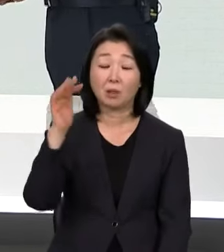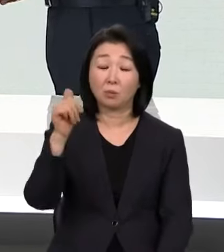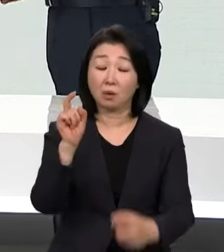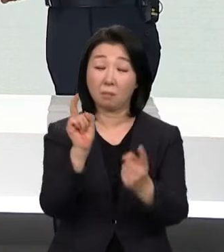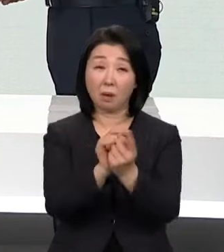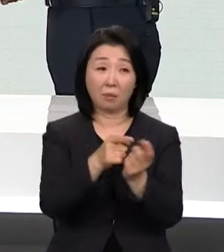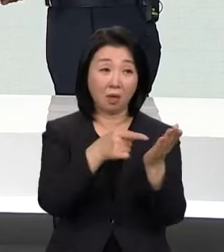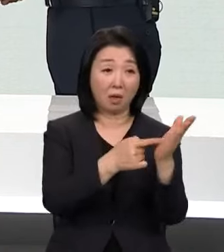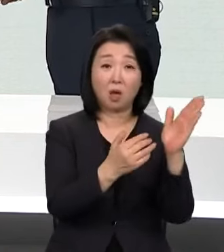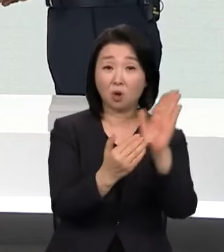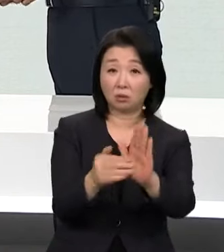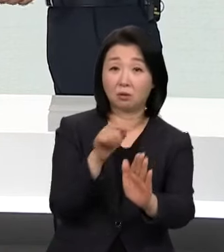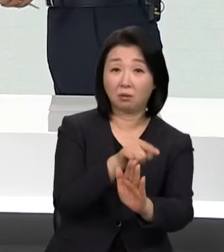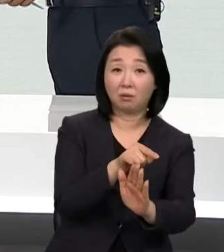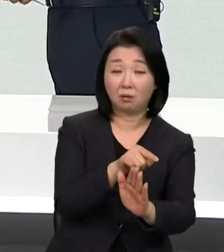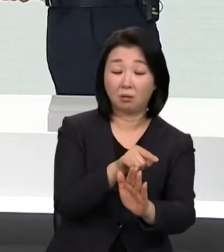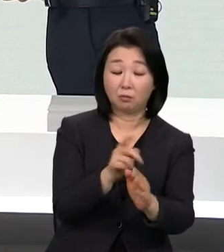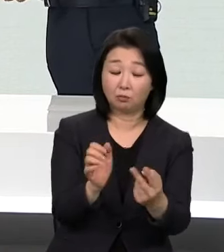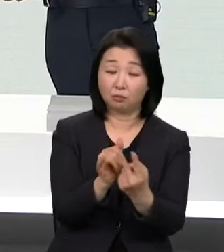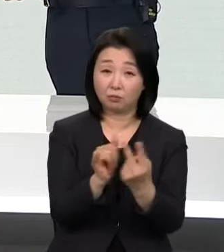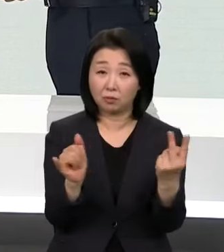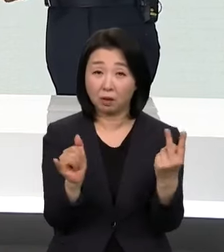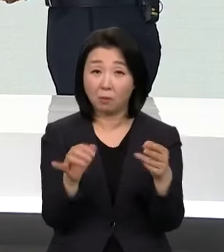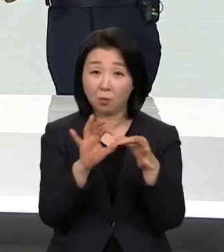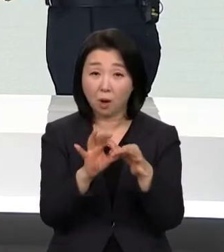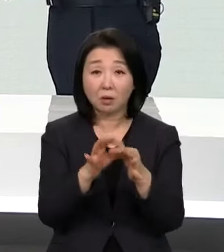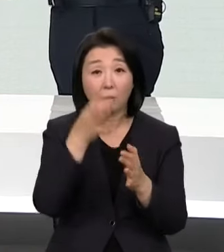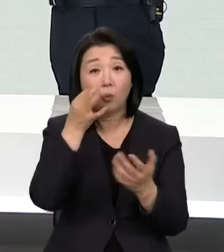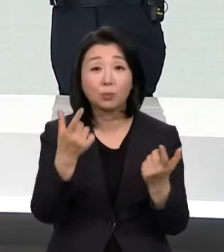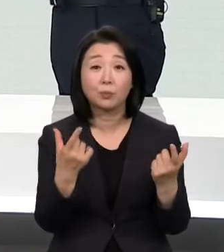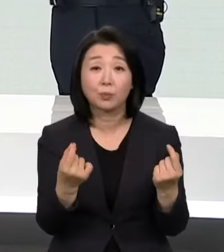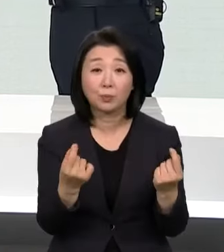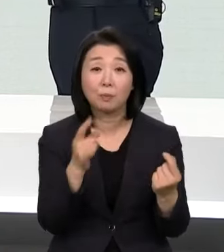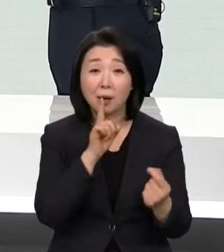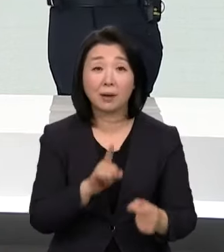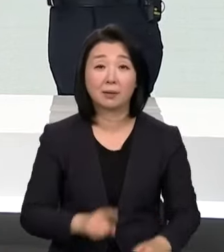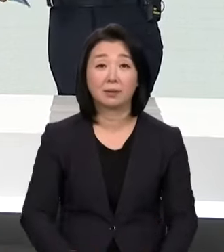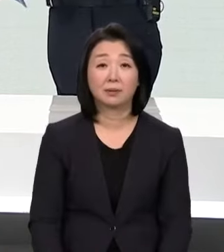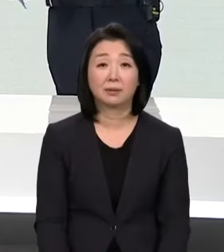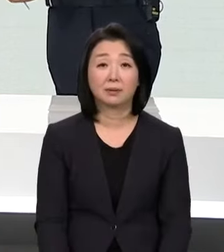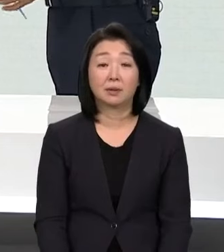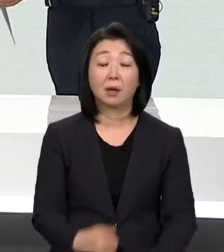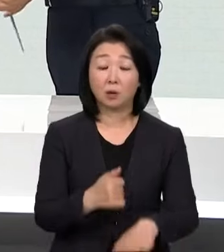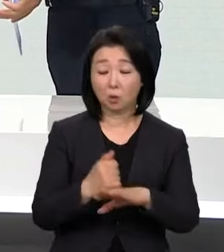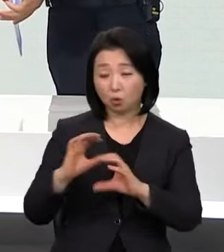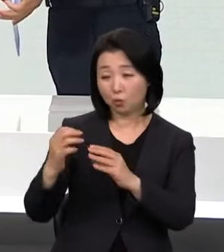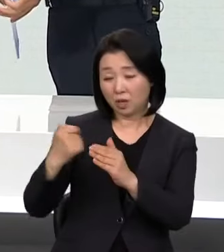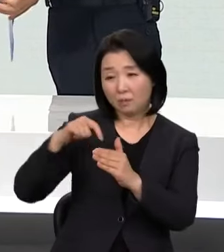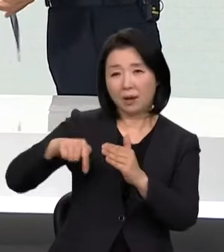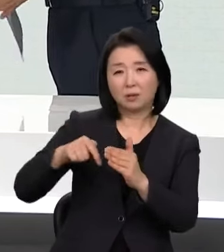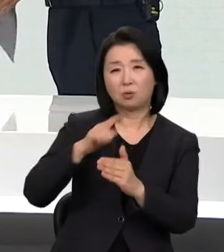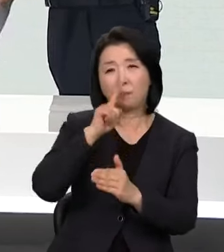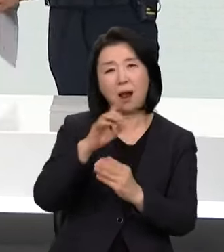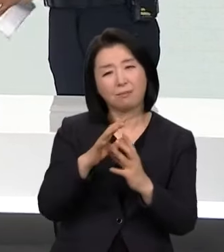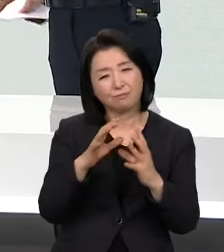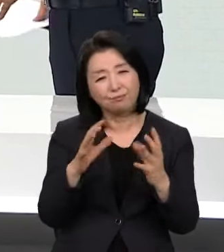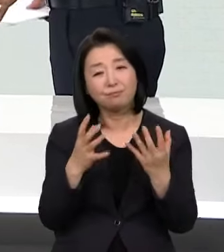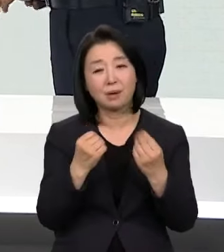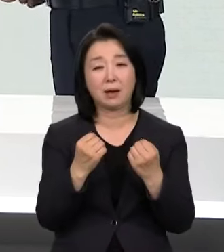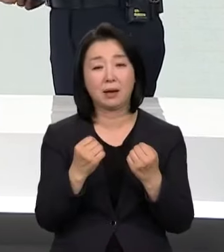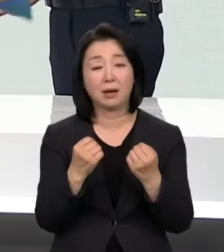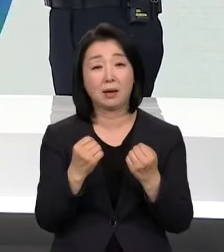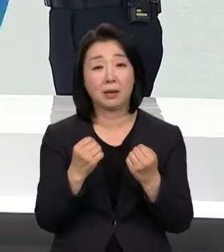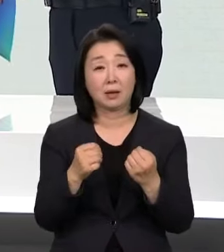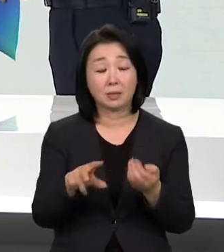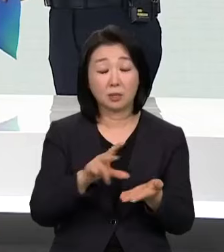필요해라푼젤 그랬다 이게 뭐 두 사람의 지금 관계를 보여주는 거다라는 말도 나오면서 좀 당 내에서도 논란이 많은 거 같습니다 그렇습니다이 문제에